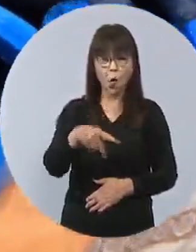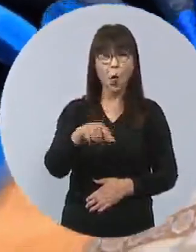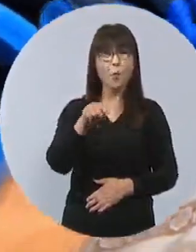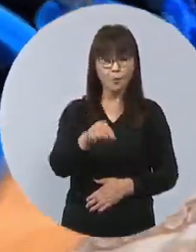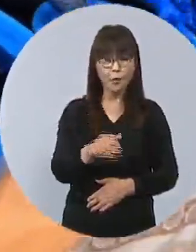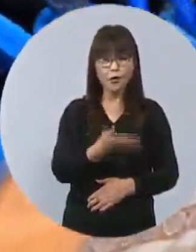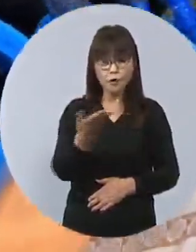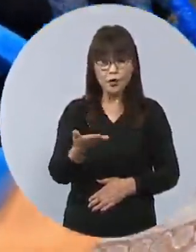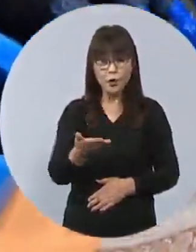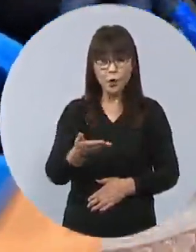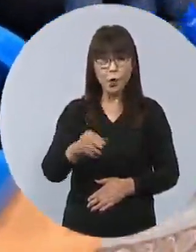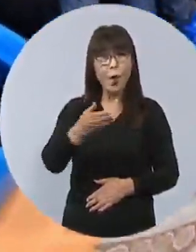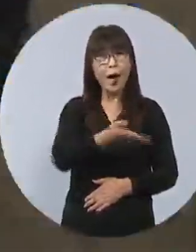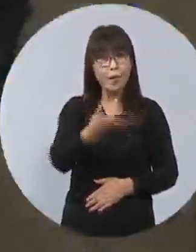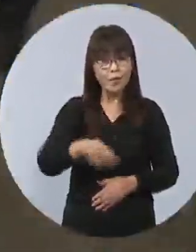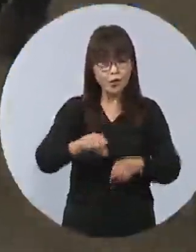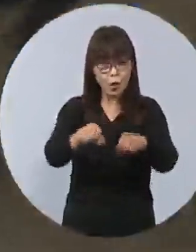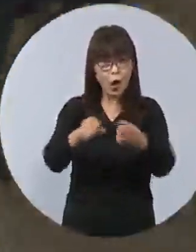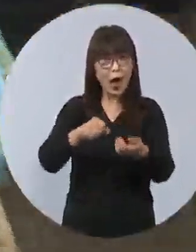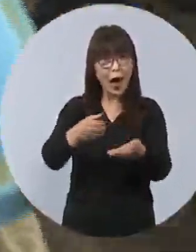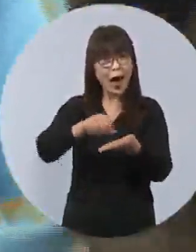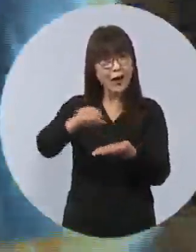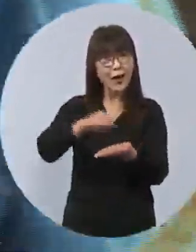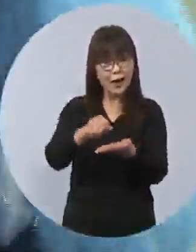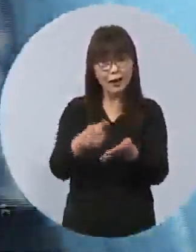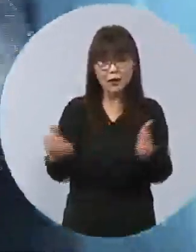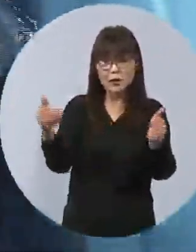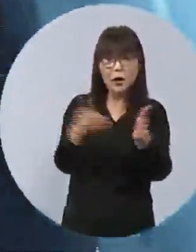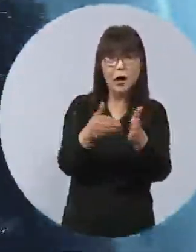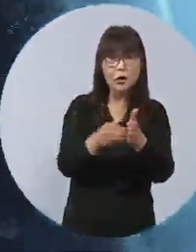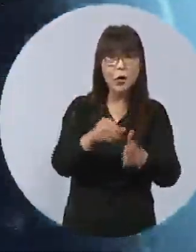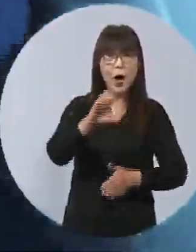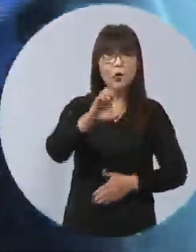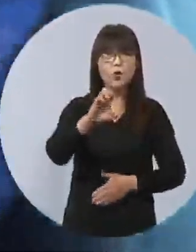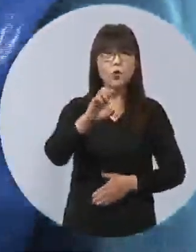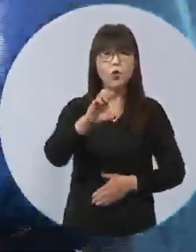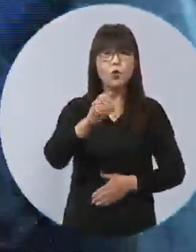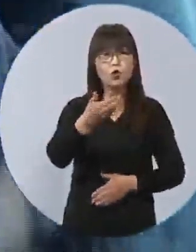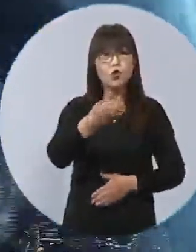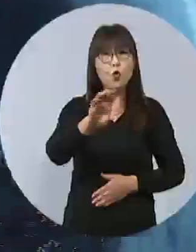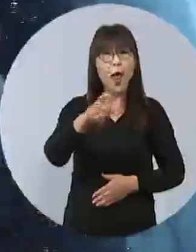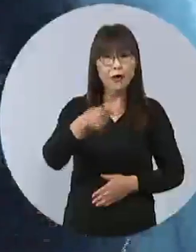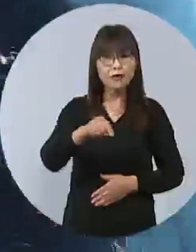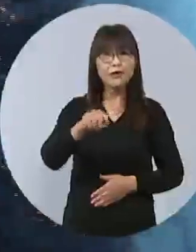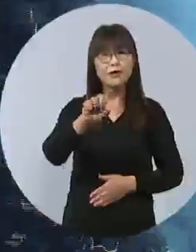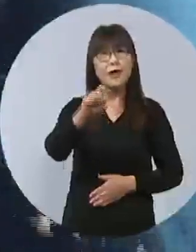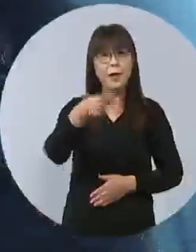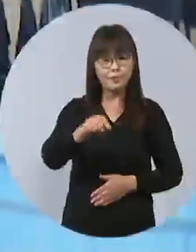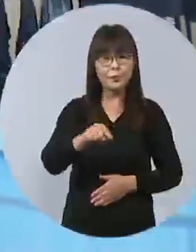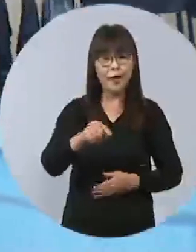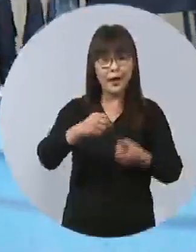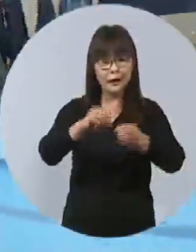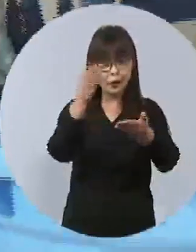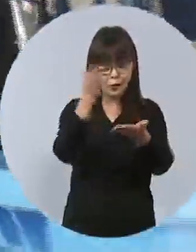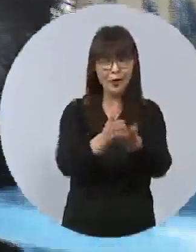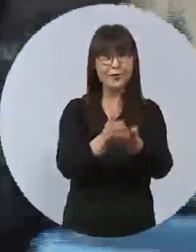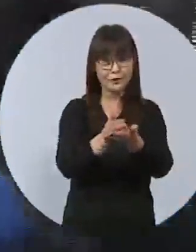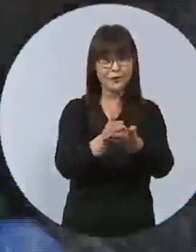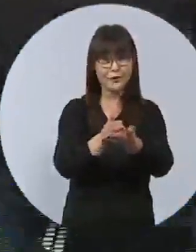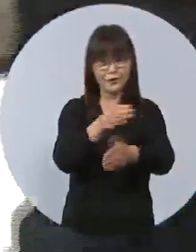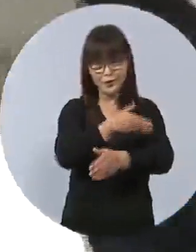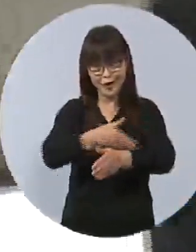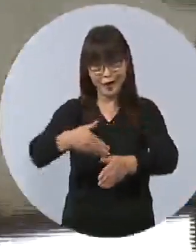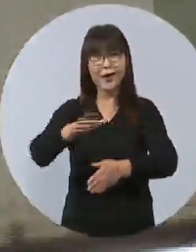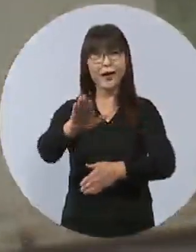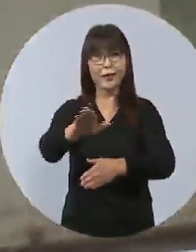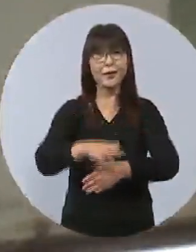でその後水洗い、はい、で最後はクエン酸が入って色止めをしてるっていう作業、一連の作業。 藍染め工